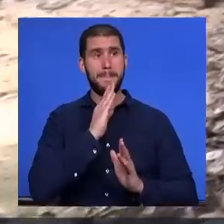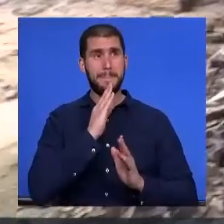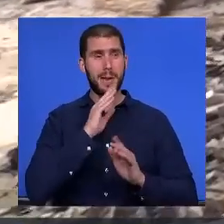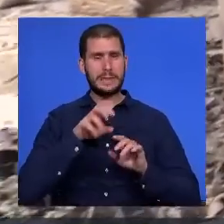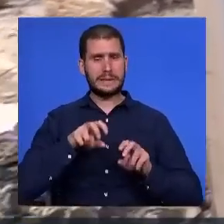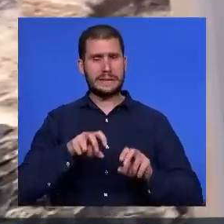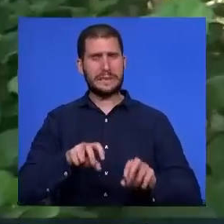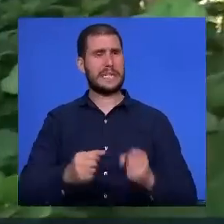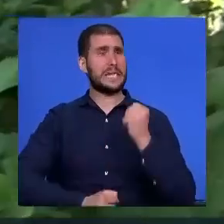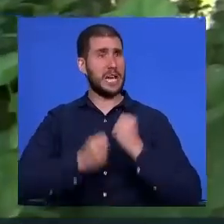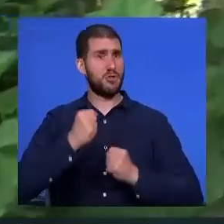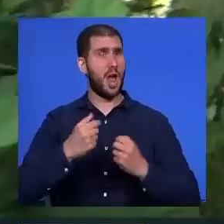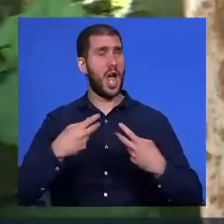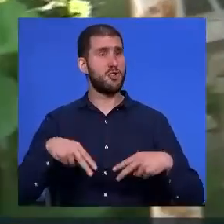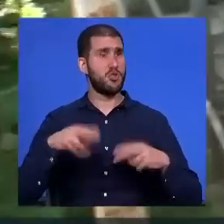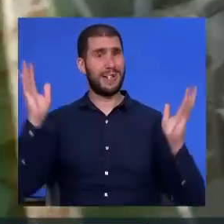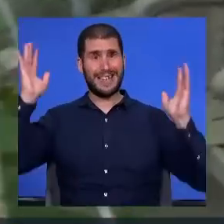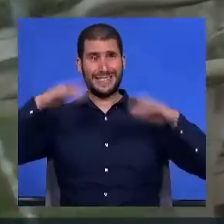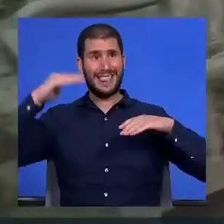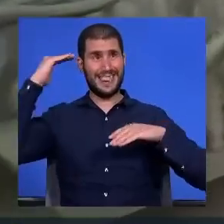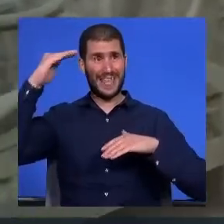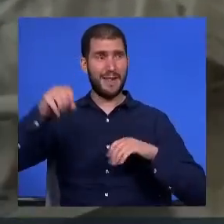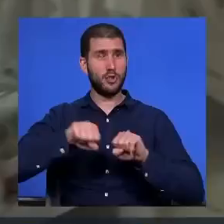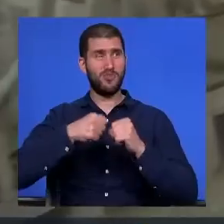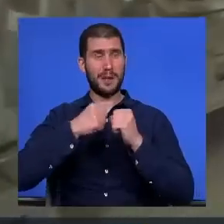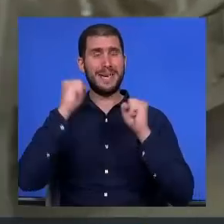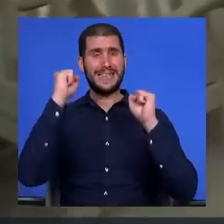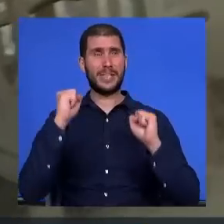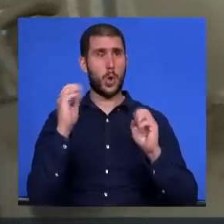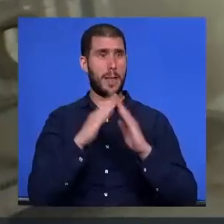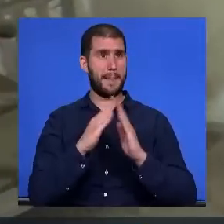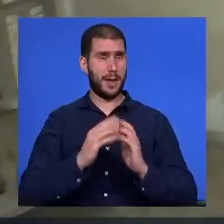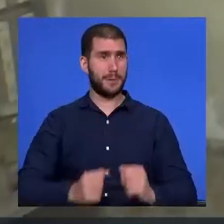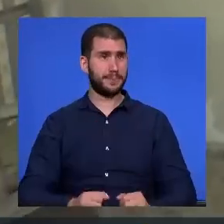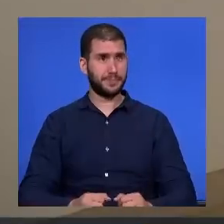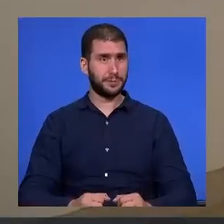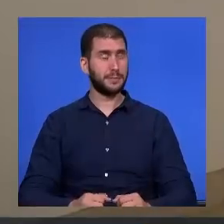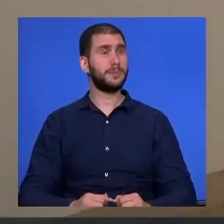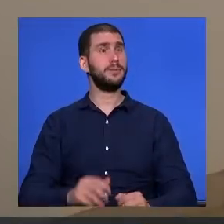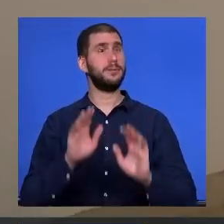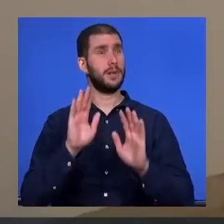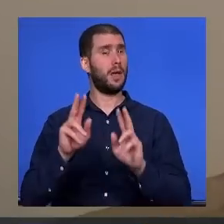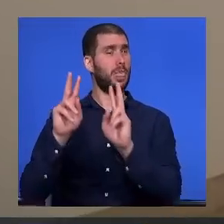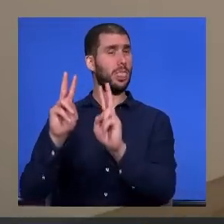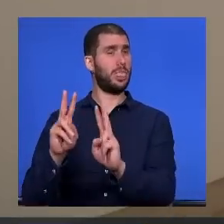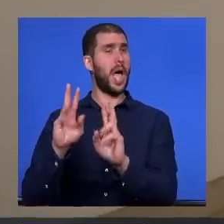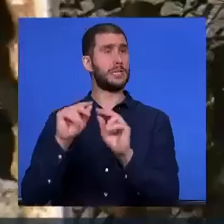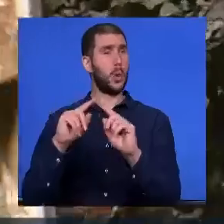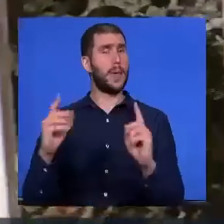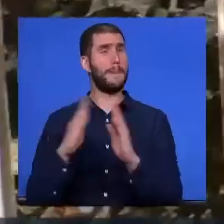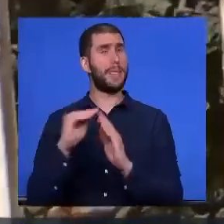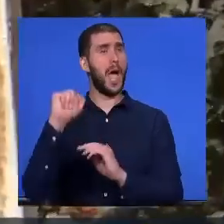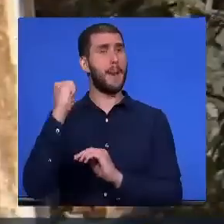קשה, חשש לקריסת תקרות ושברים ביסודות הבתים. וכך עומדים עשרות בתי